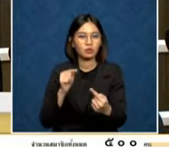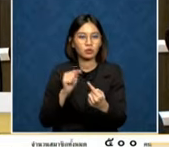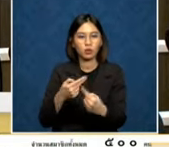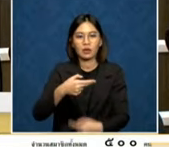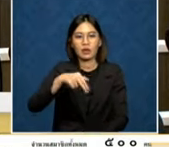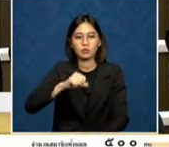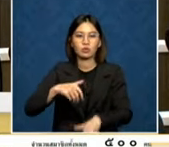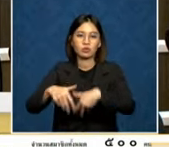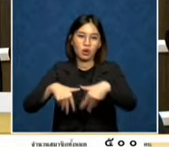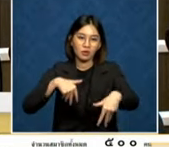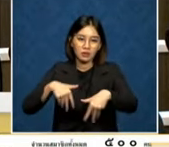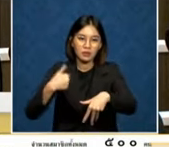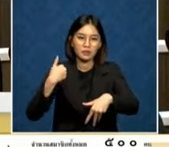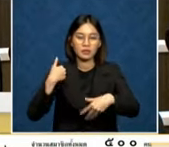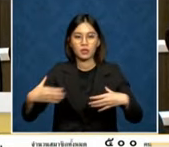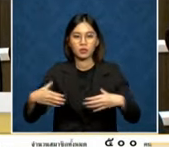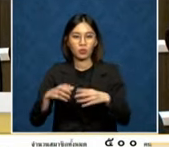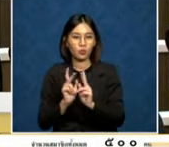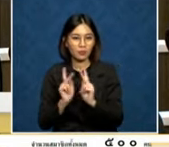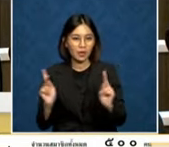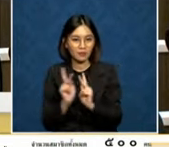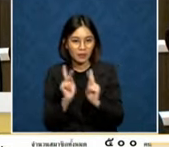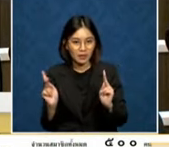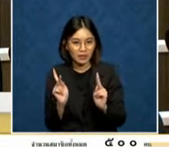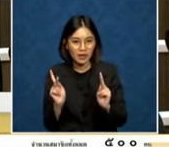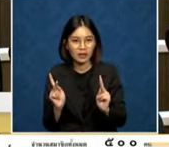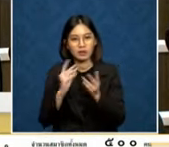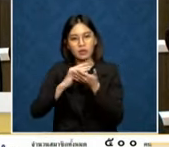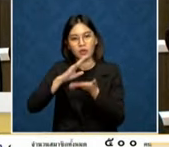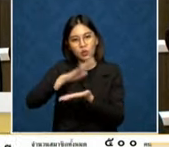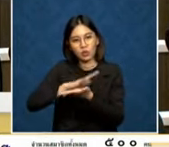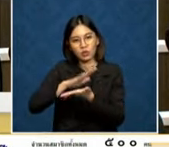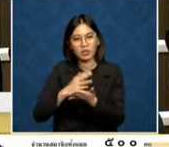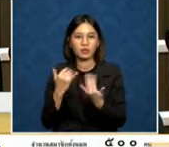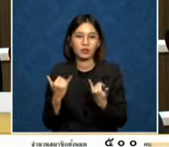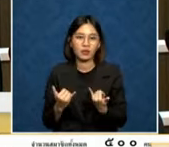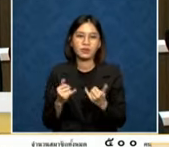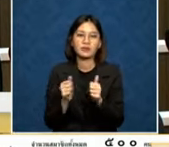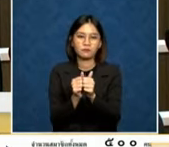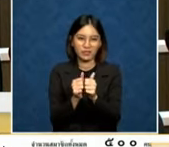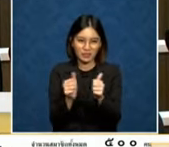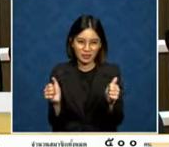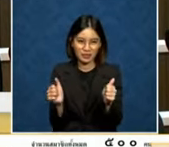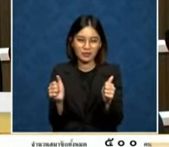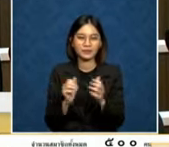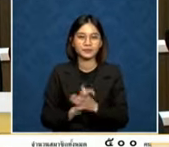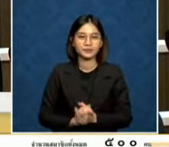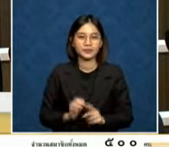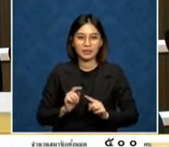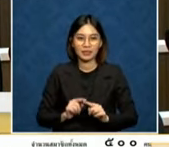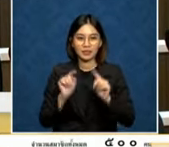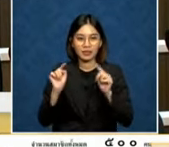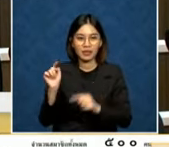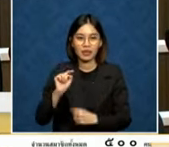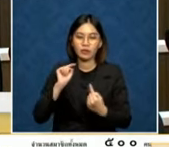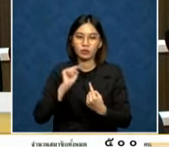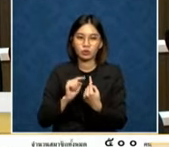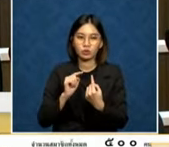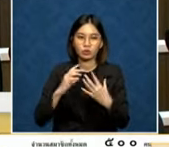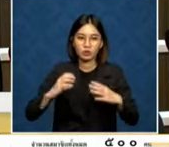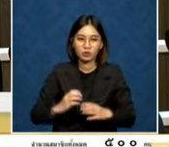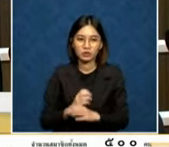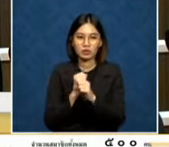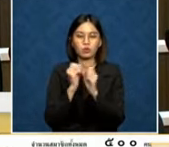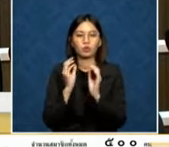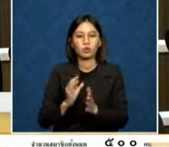ถิ่นให้มีคณะกรรมการสถานศึกษาที่วันนี้นับว่าดีมากอย่างไรก็ตามผลสัมฤทธิ์